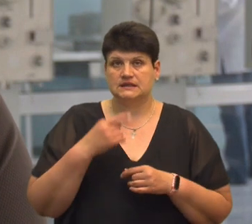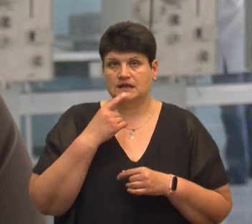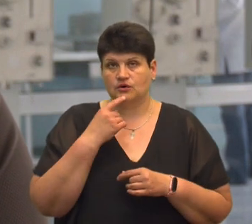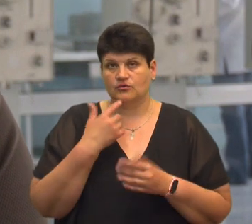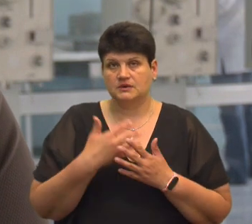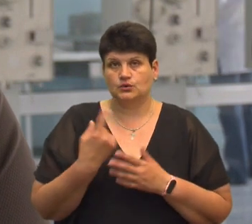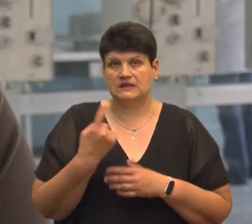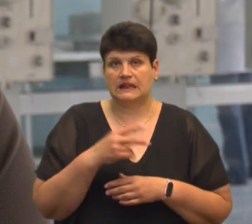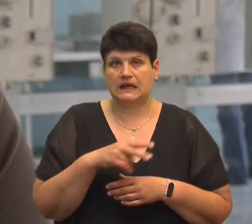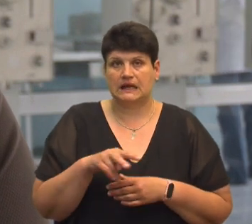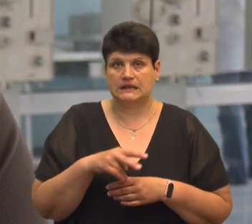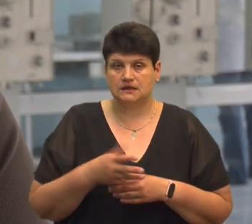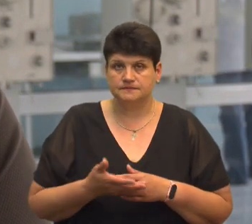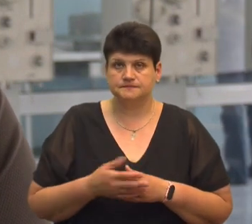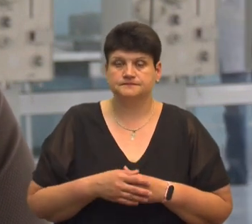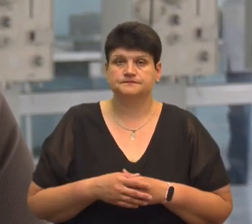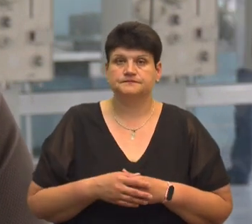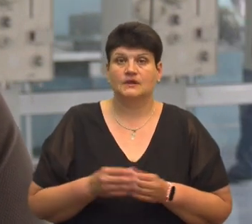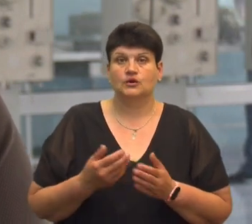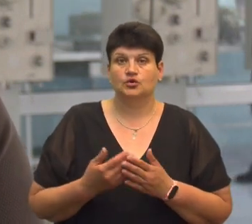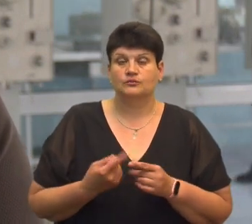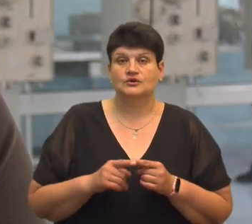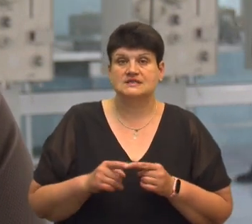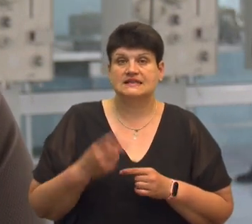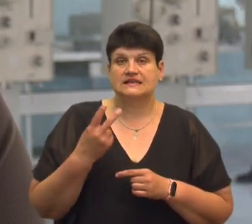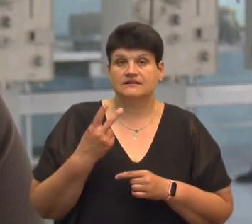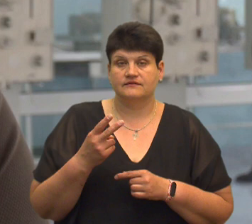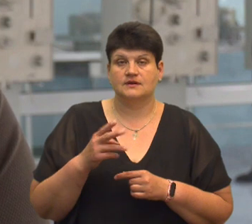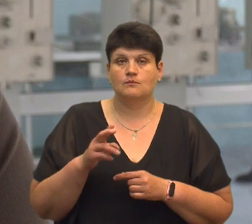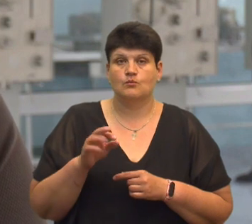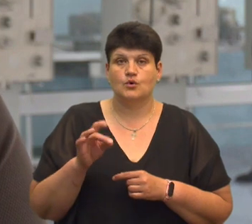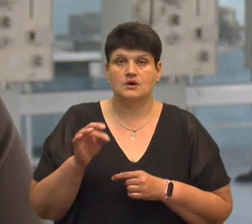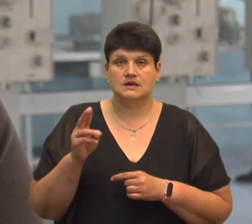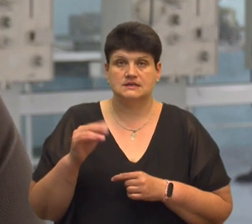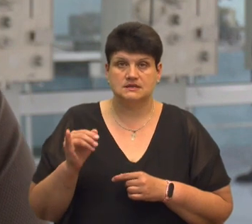літр. Тобто це дві порції донорської крові,